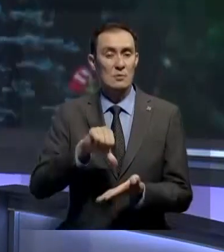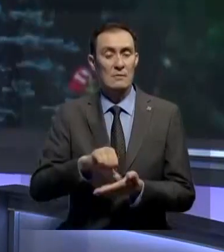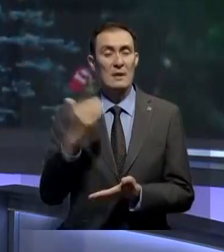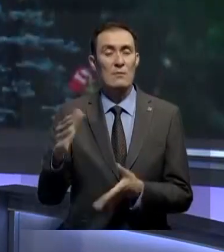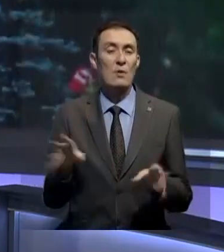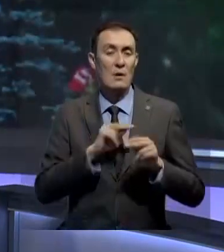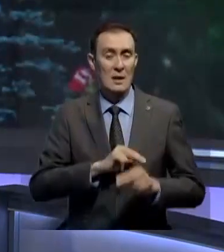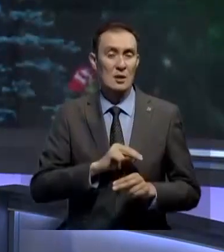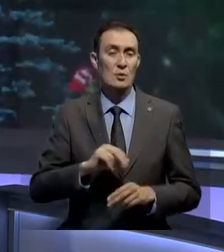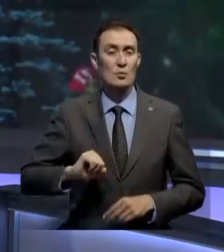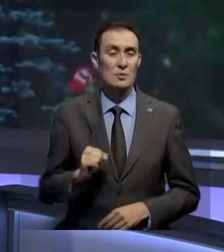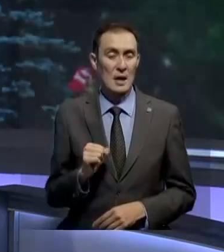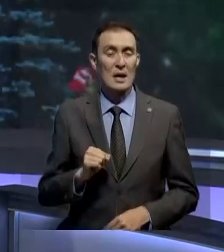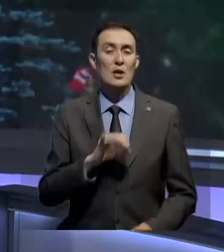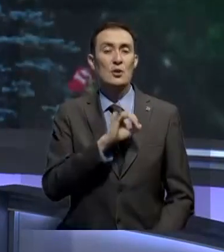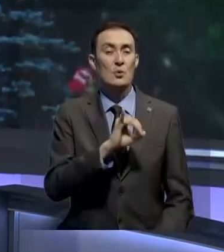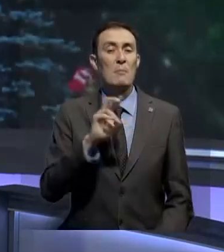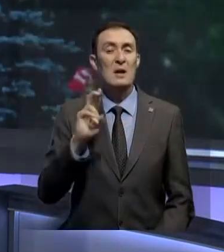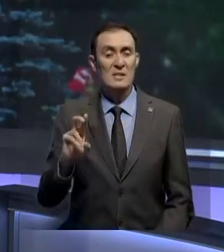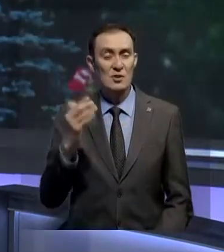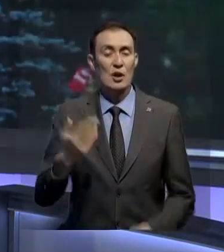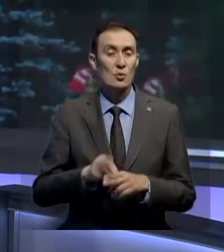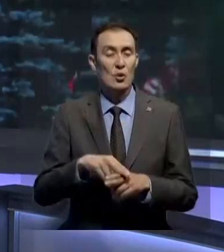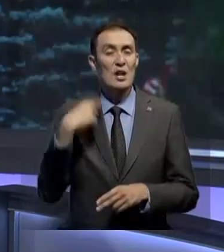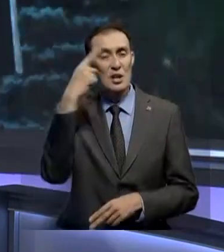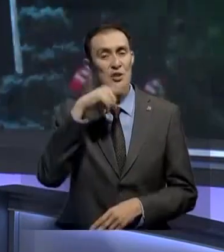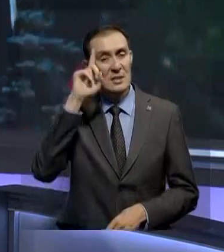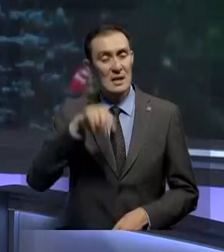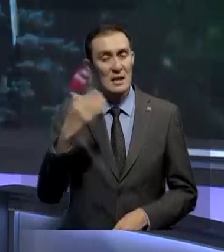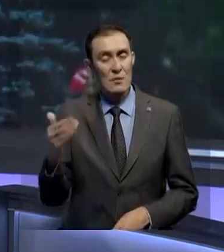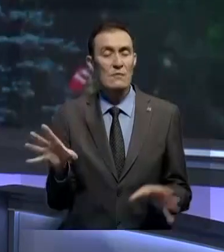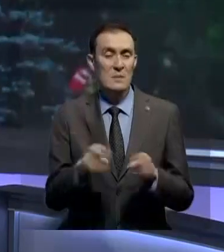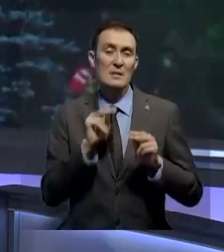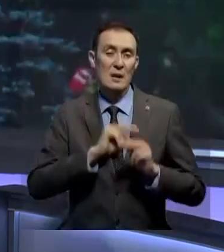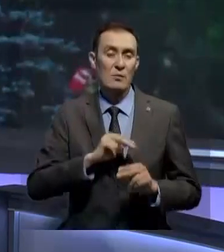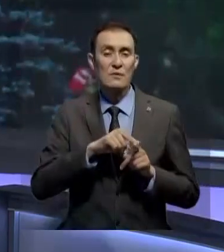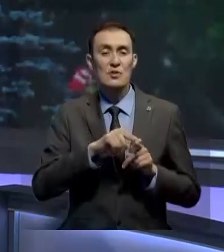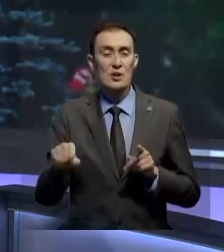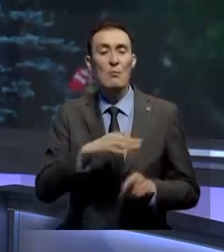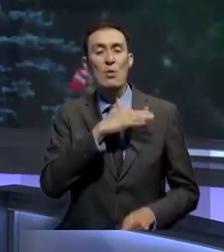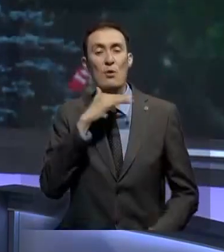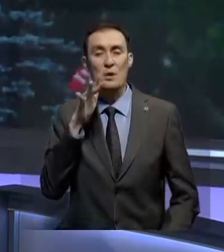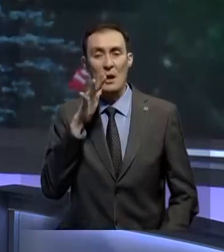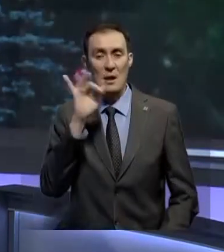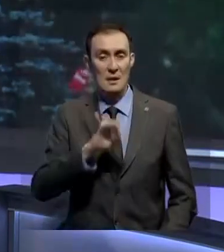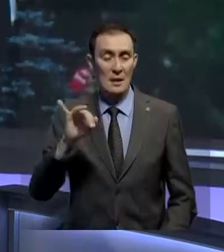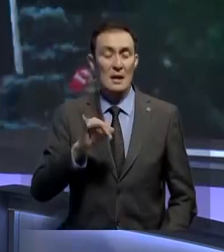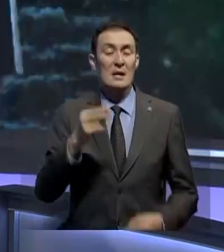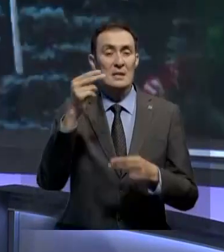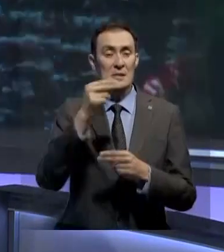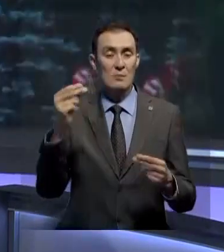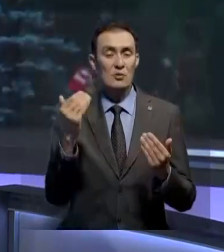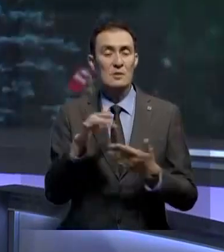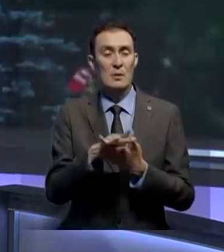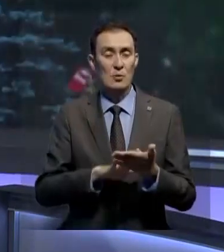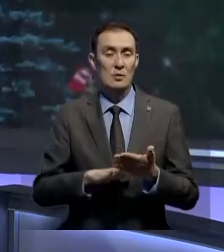присутствовали коллеги и друзья Юрия Борисовича, люди, которые лично знали его и работали с актером на протяжении многих лет. Тему продолжит